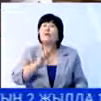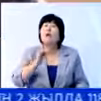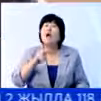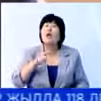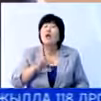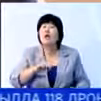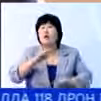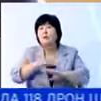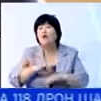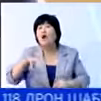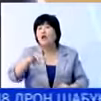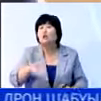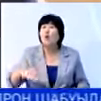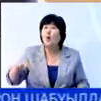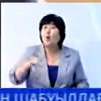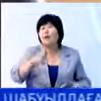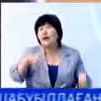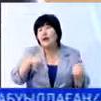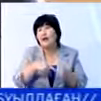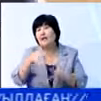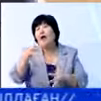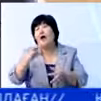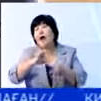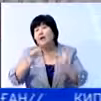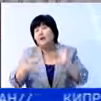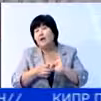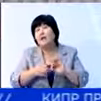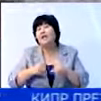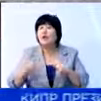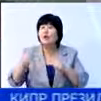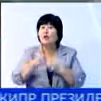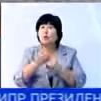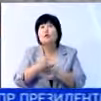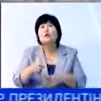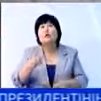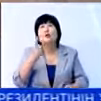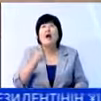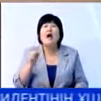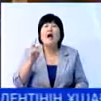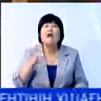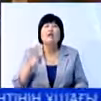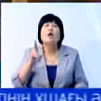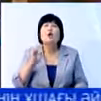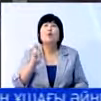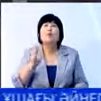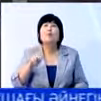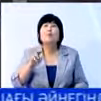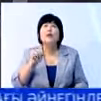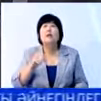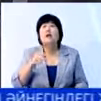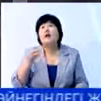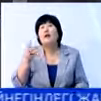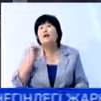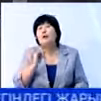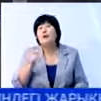пәнінен республикалық, облыстық, қалалық олимпиадаларда топ жарып жүр. Солардың бірі Анель көп жасар. Егенбаева Гүлнар